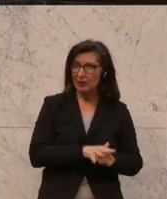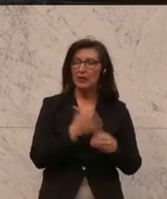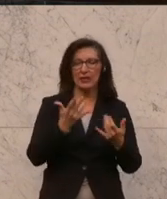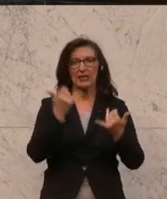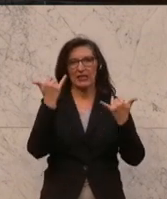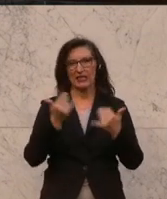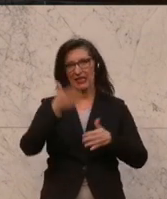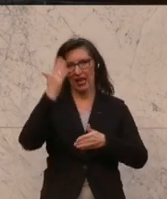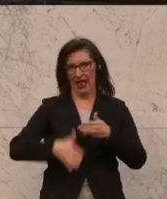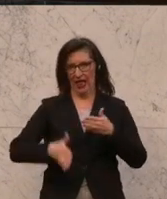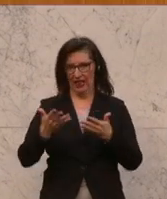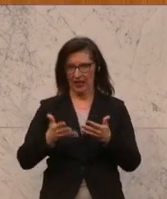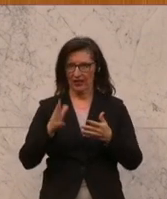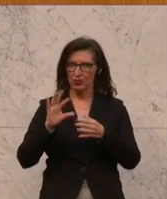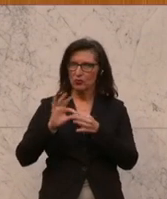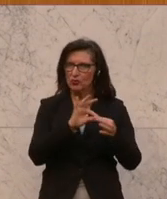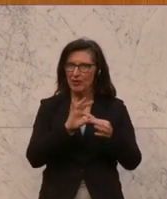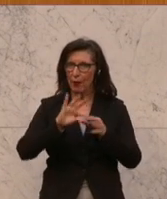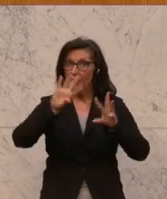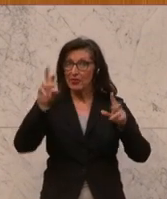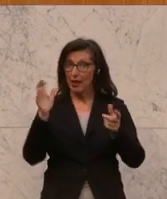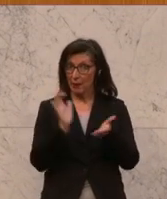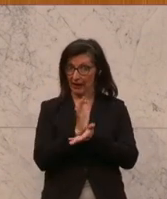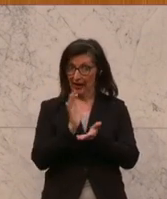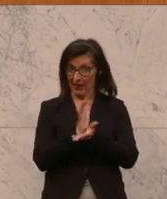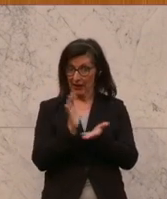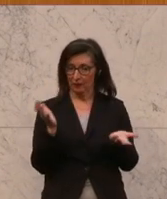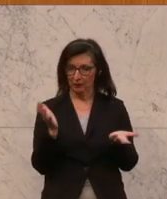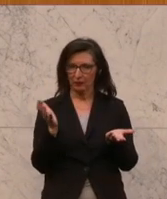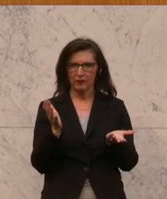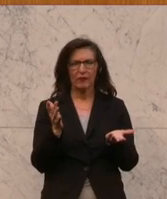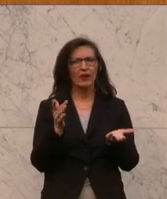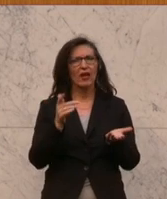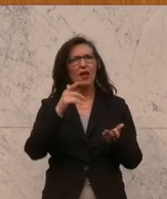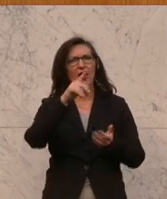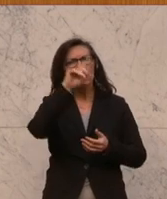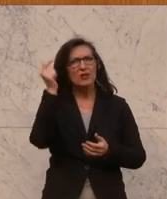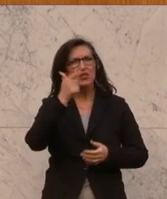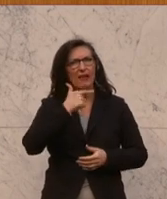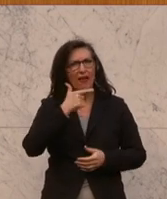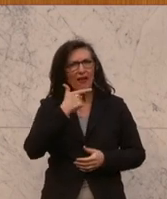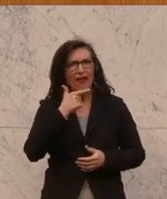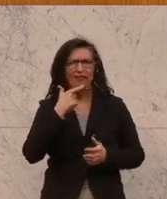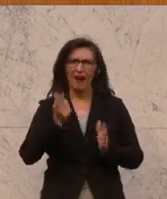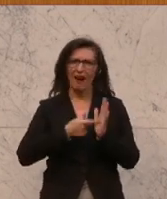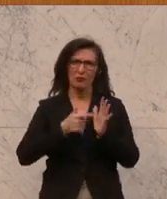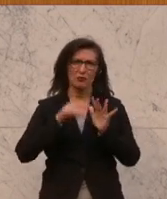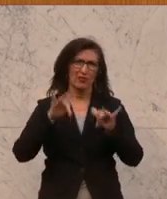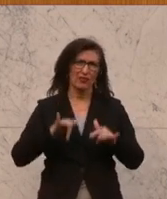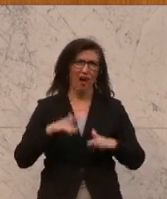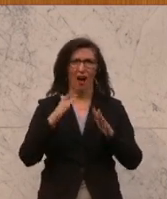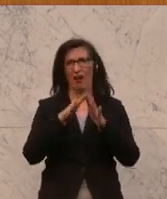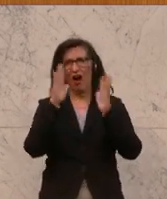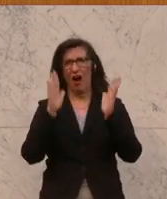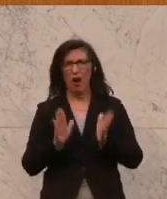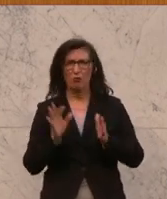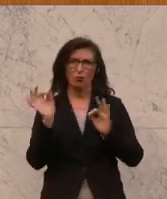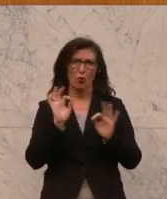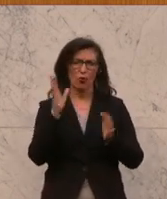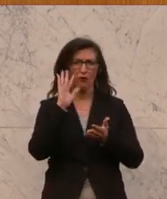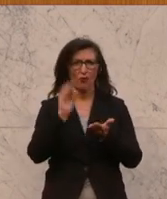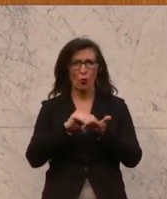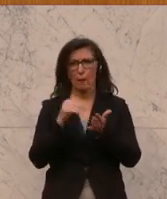Krediten. Nicht selten stehen ältere Menschen vor der Herausforderung, dass das Haus, die Wohnung adaptiert gehört,